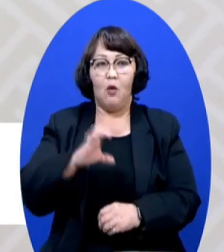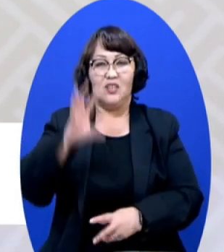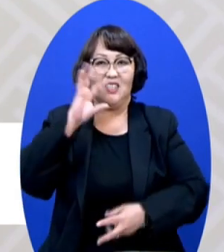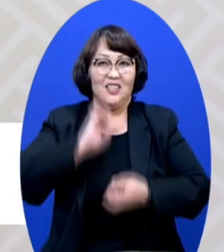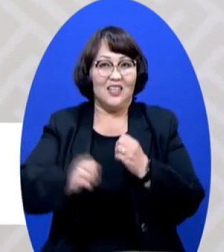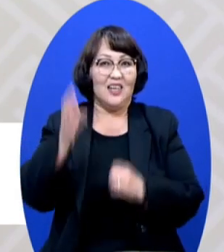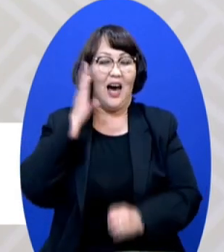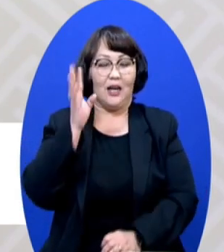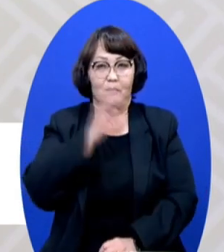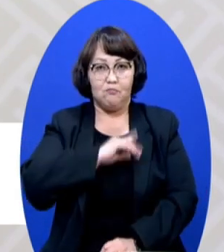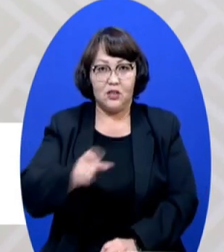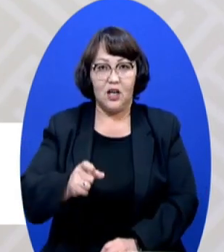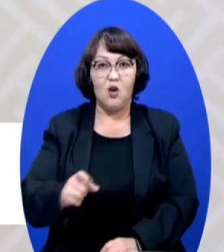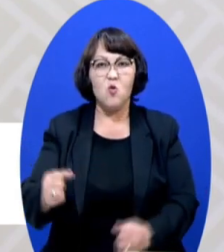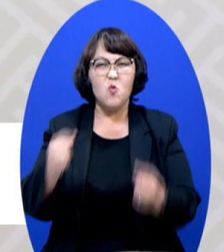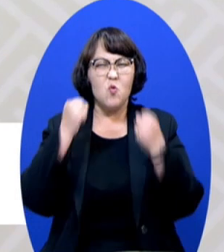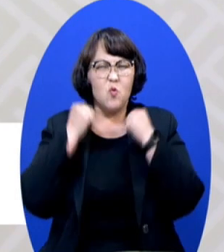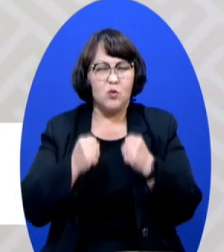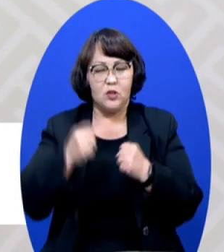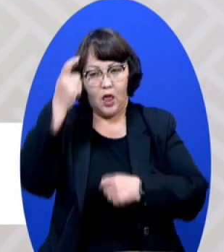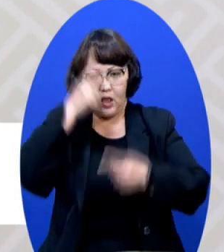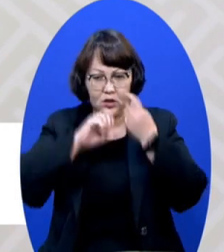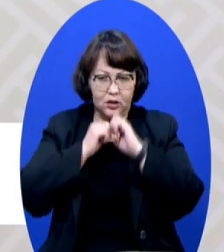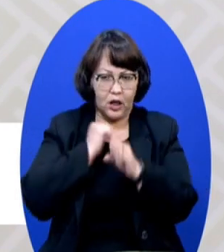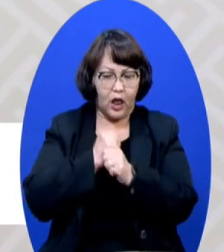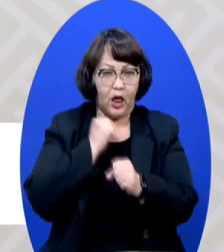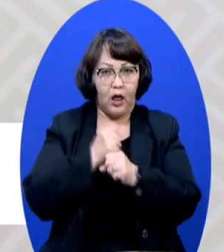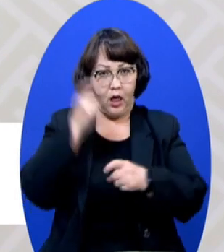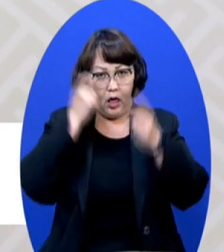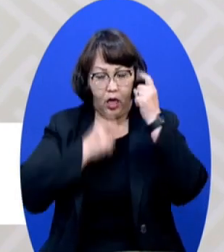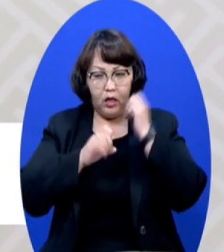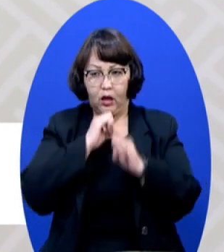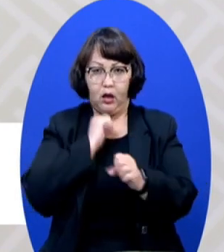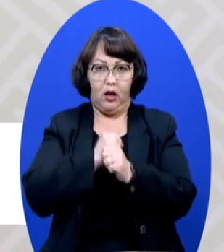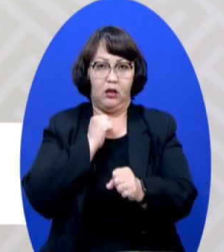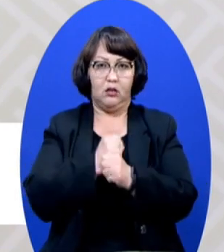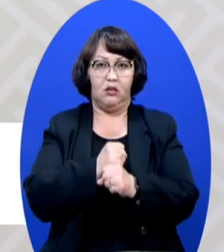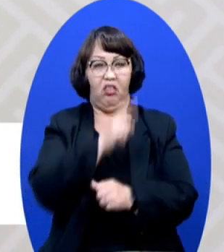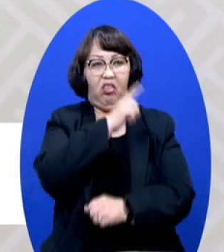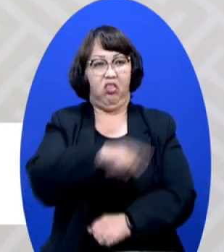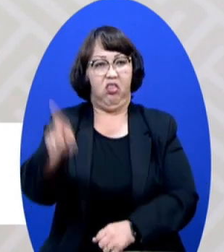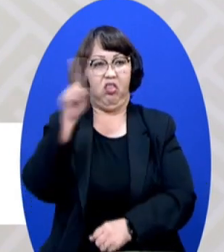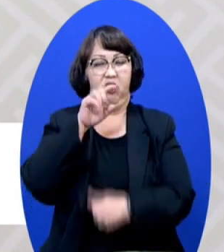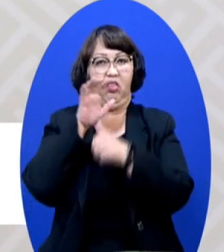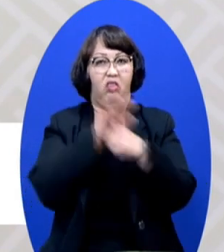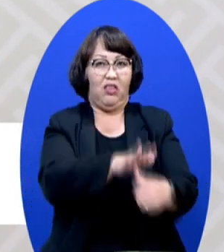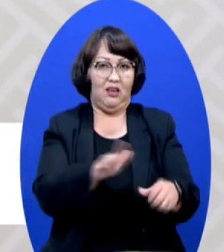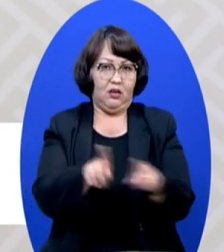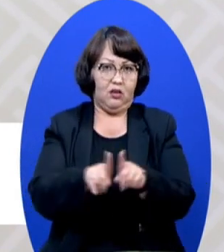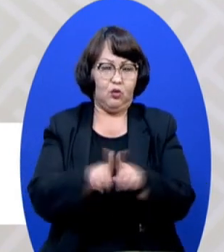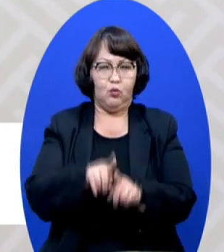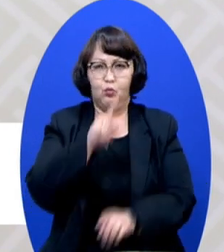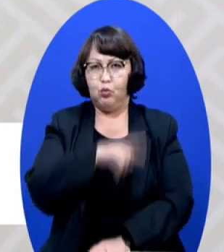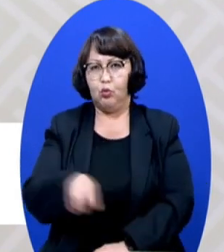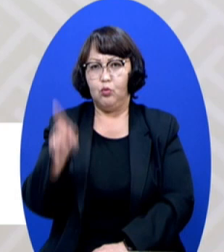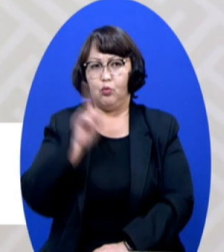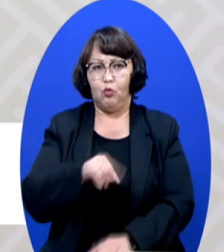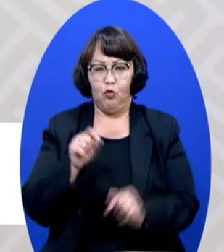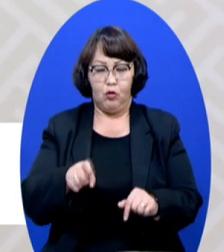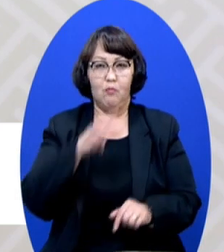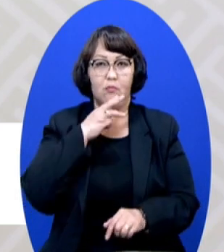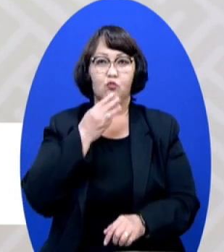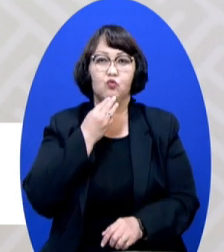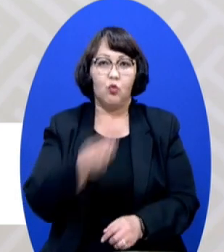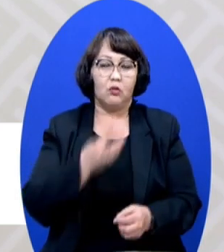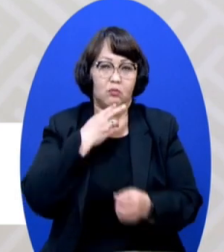хэрэгжүүлж байгаа арга хэмжээ, хүчин чармаалт, эрүүл мэндийн ажилтнуудын шаргу хөдөлмөрийг үгүй хийж болзошгүй учраас би өнөөдөр мэдээлэл хийж